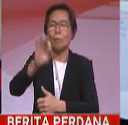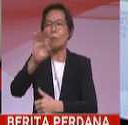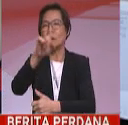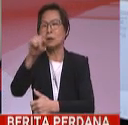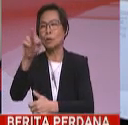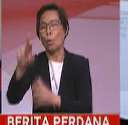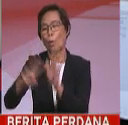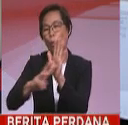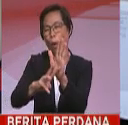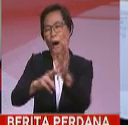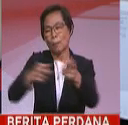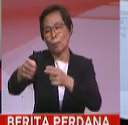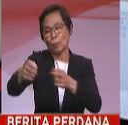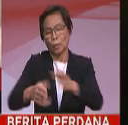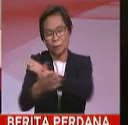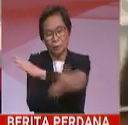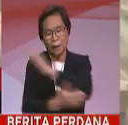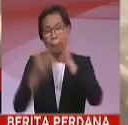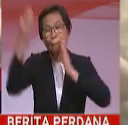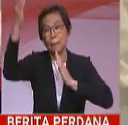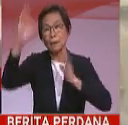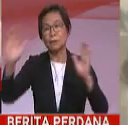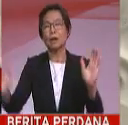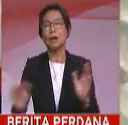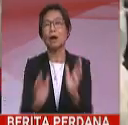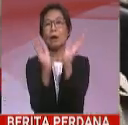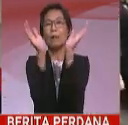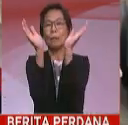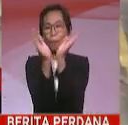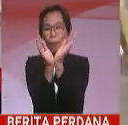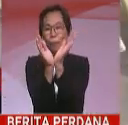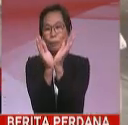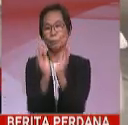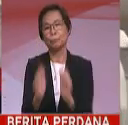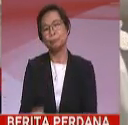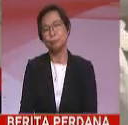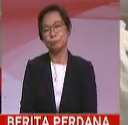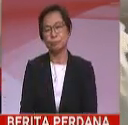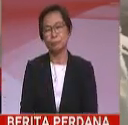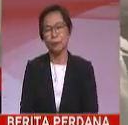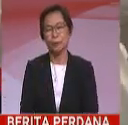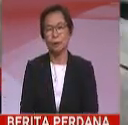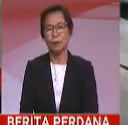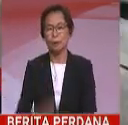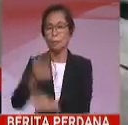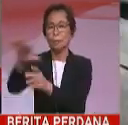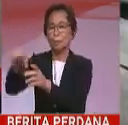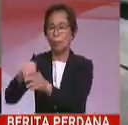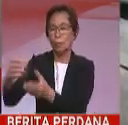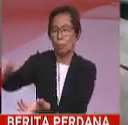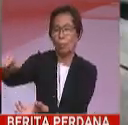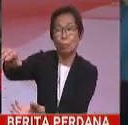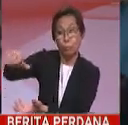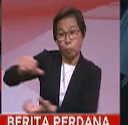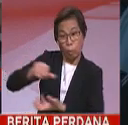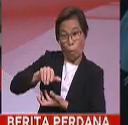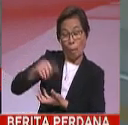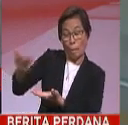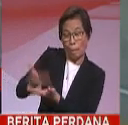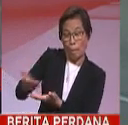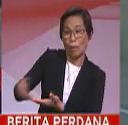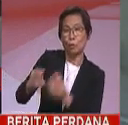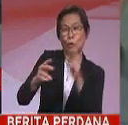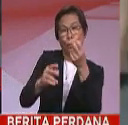yang diwakili Pengurus Negara Malaysia Bruneinya, Luxanawan Tan Gai Pul. Ia membabitkan perolehan fasa pertama